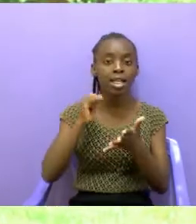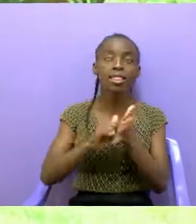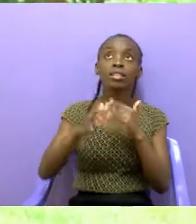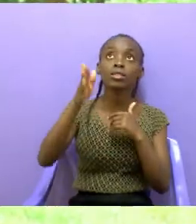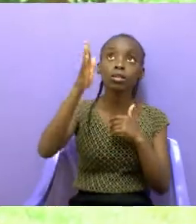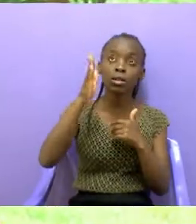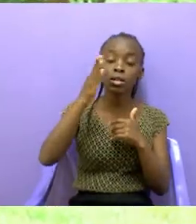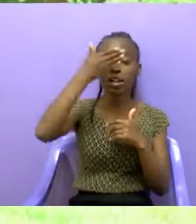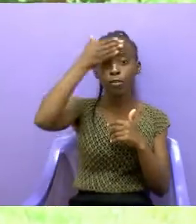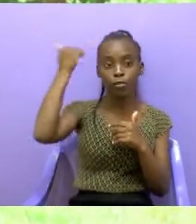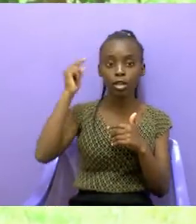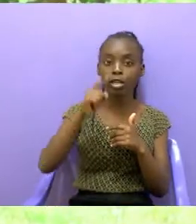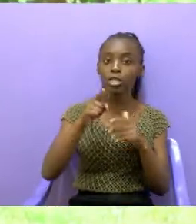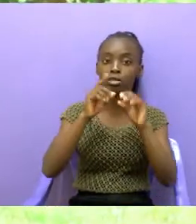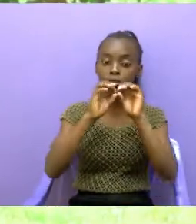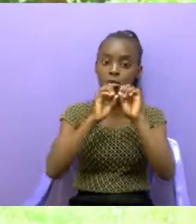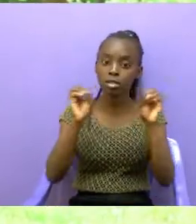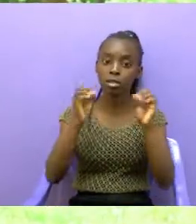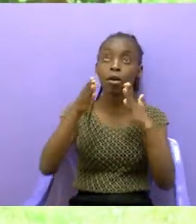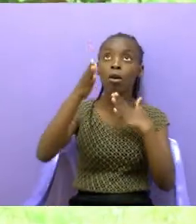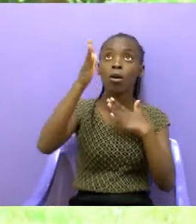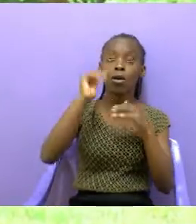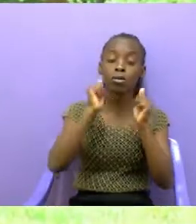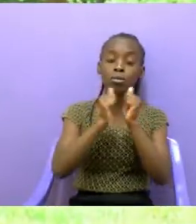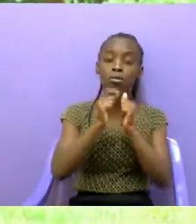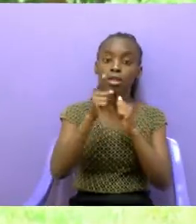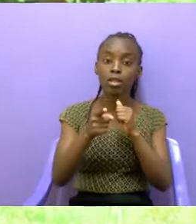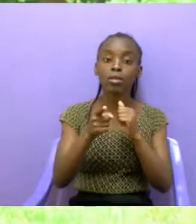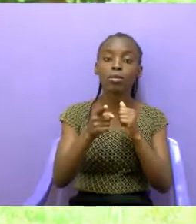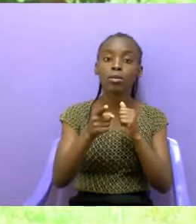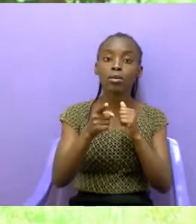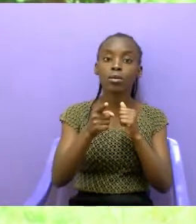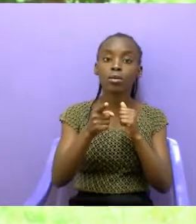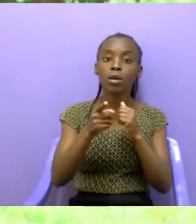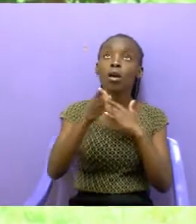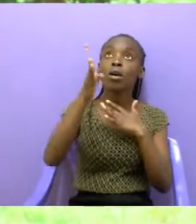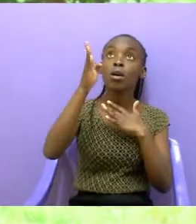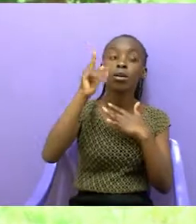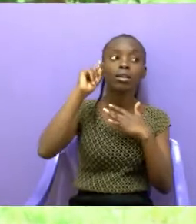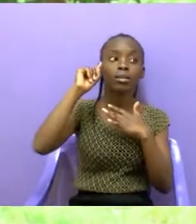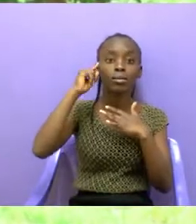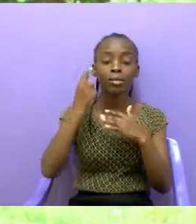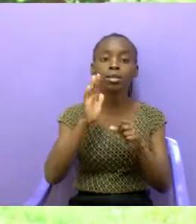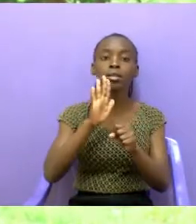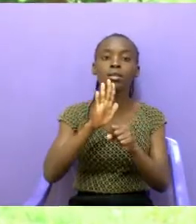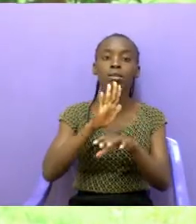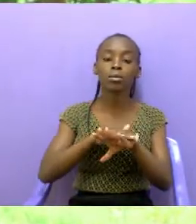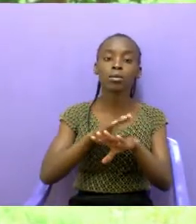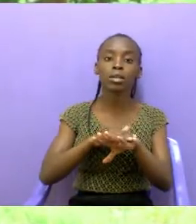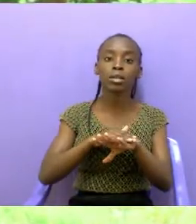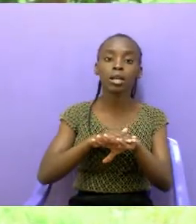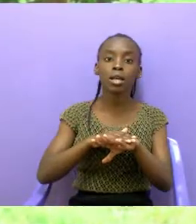Mungu hajakusahau. Mungu yuko pamoja na wewe. Mungu anakuazia mema. Hajakuweka kwa